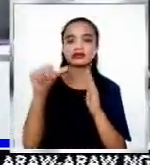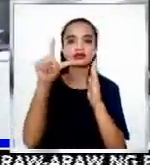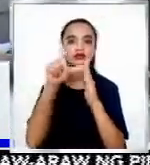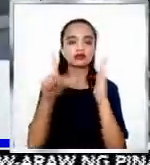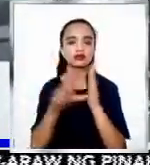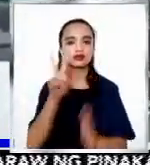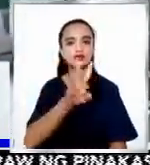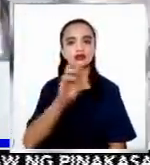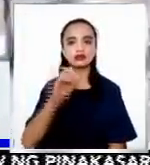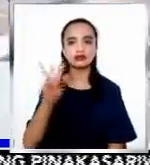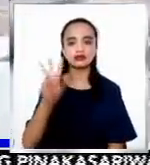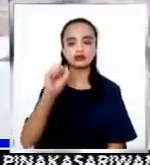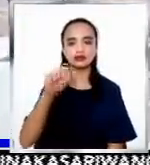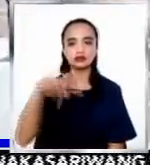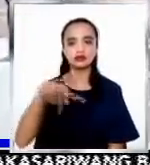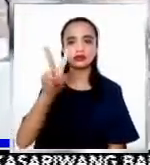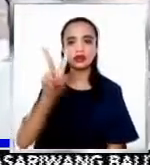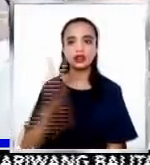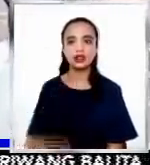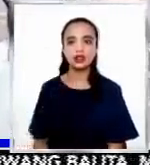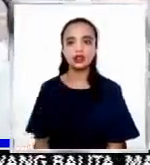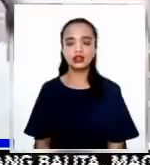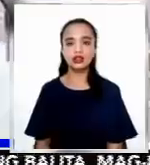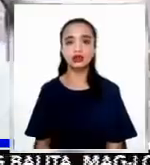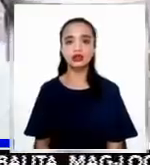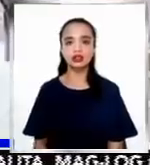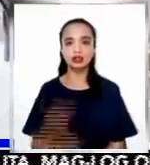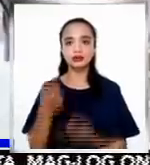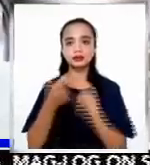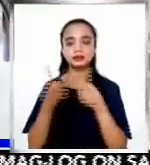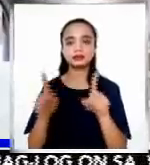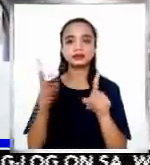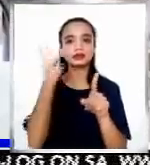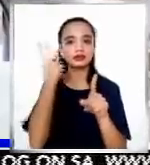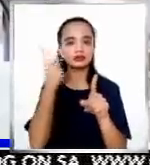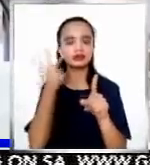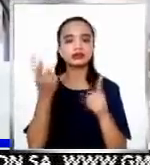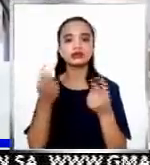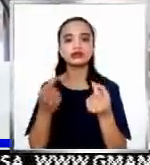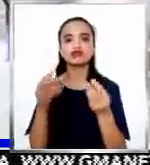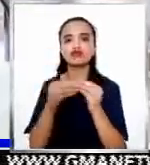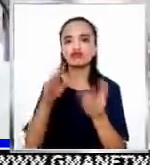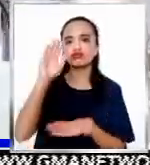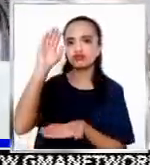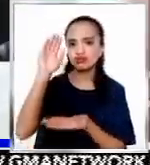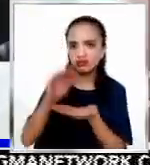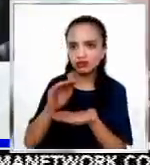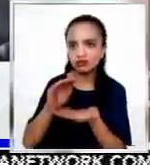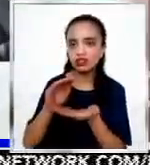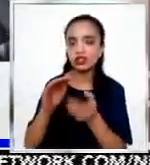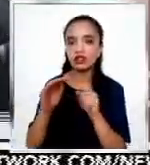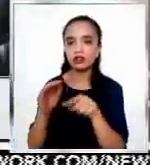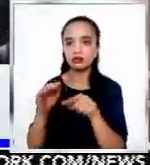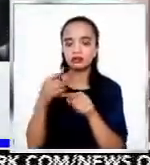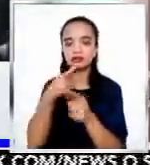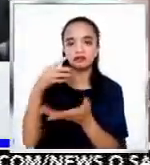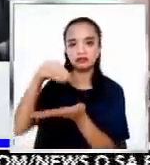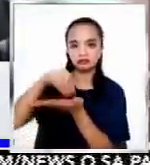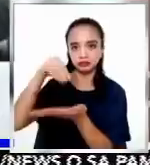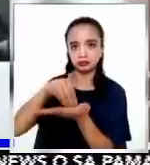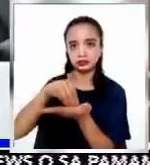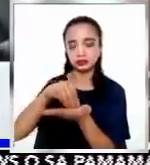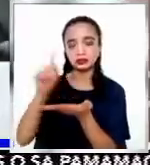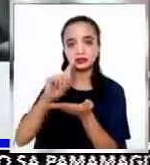SPV. Pero ang halaga ng pinagbentahan, mas mababa kaysa sa halaga ng kanilang ipinautang. At ang ipinukol ni